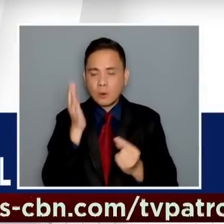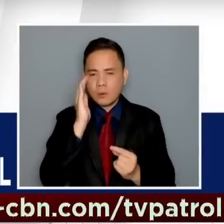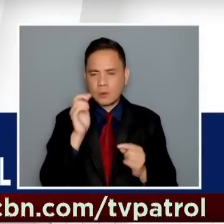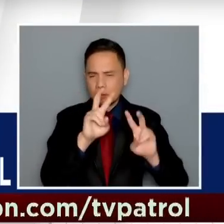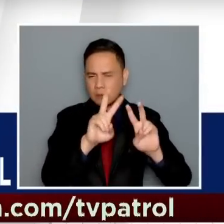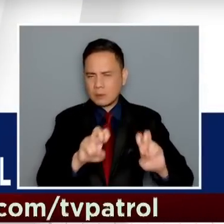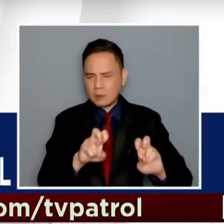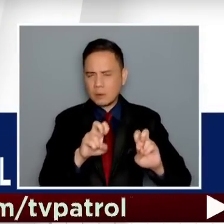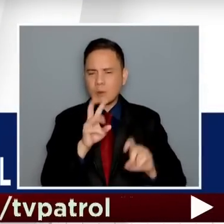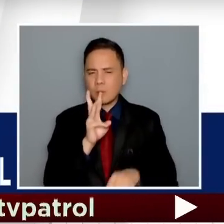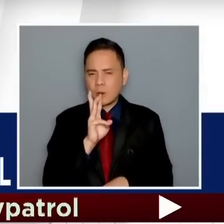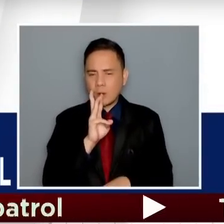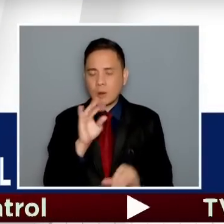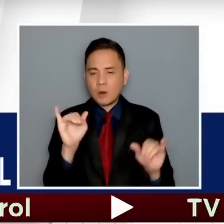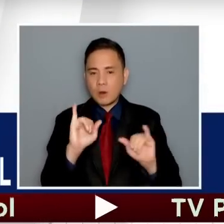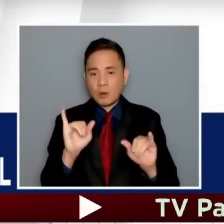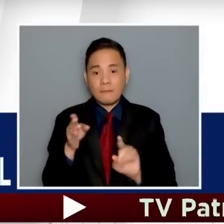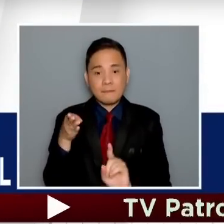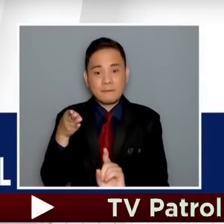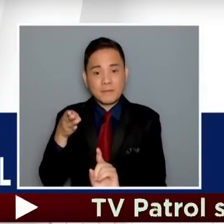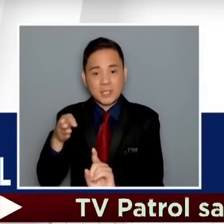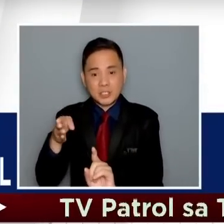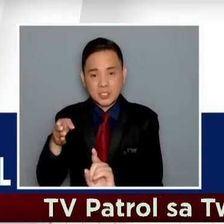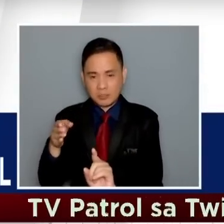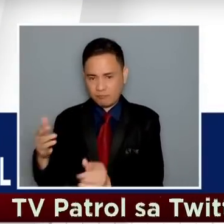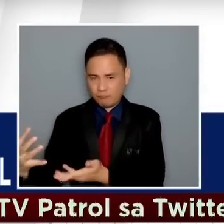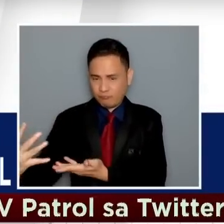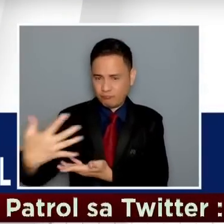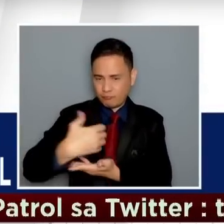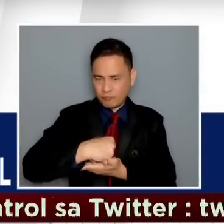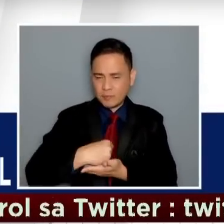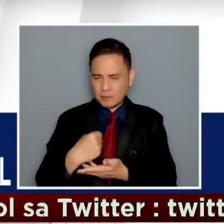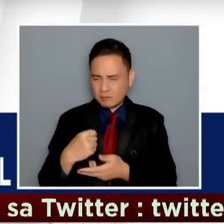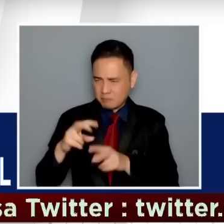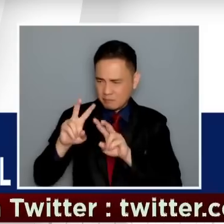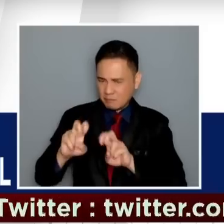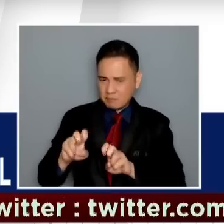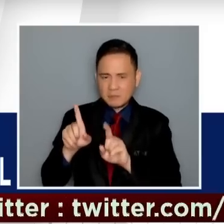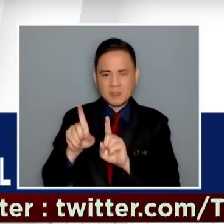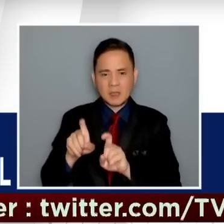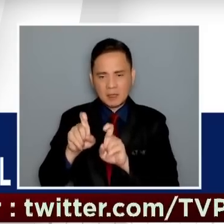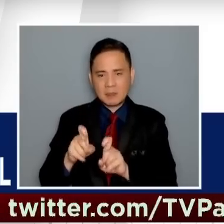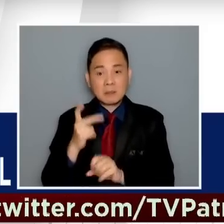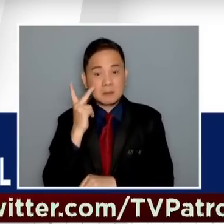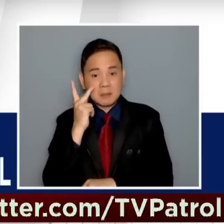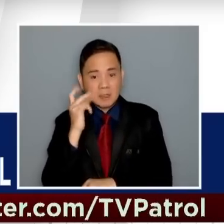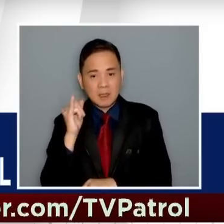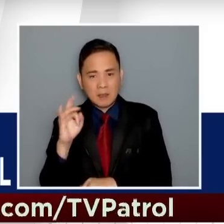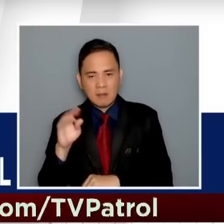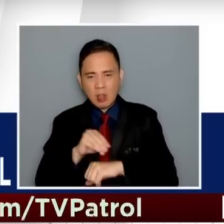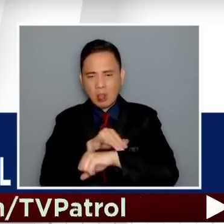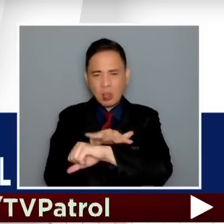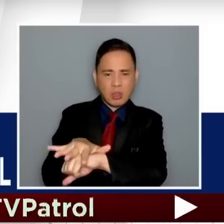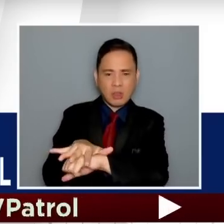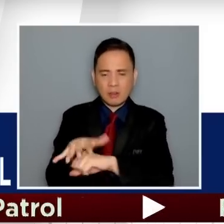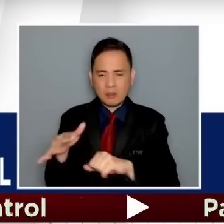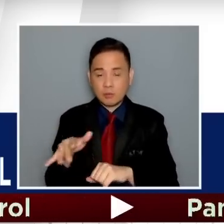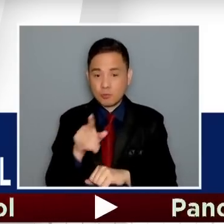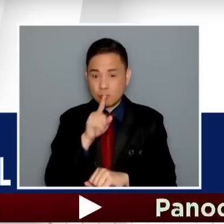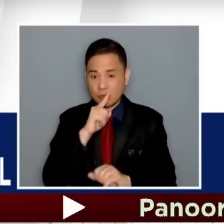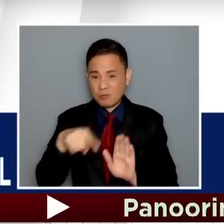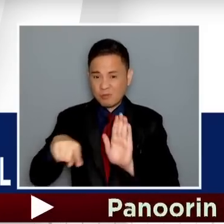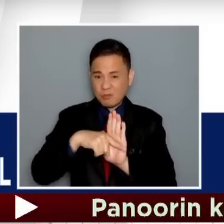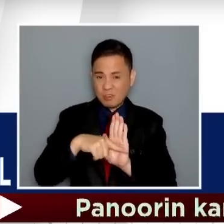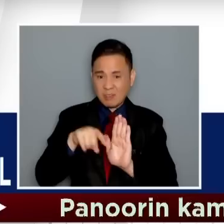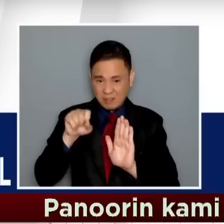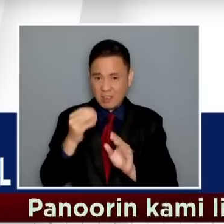water at fish samples para malaman ang lawak ng pinsala ng kontaminasyon at kung ligtas kainin ang mga